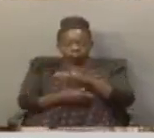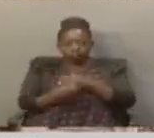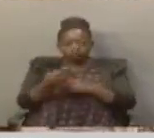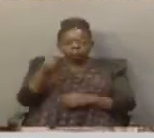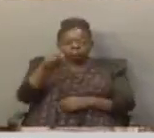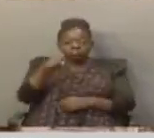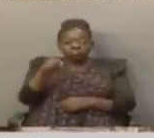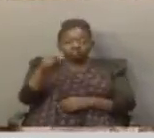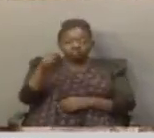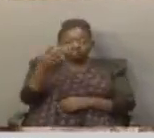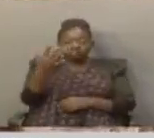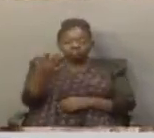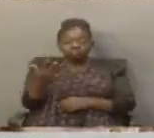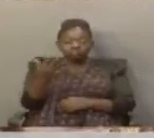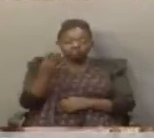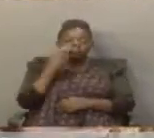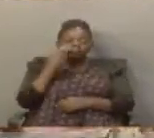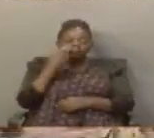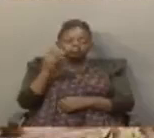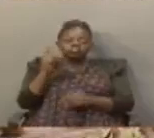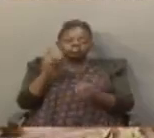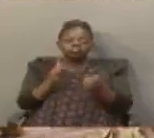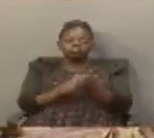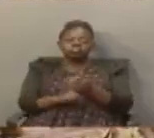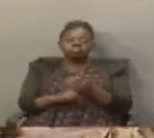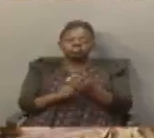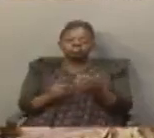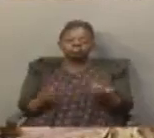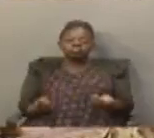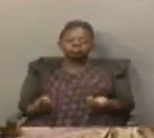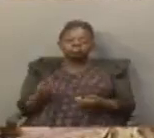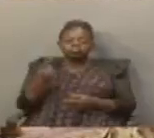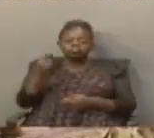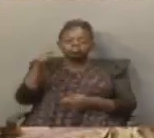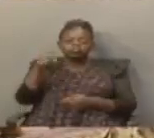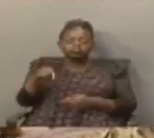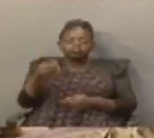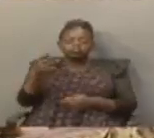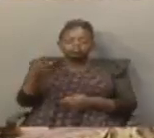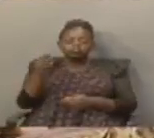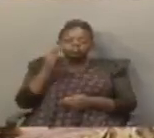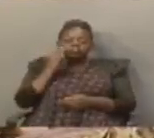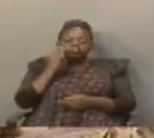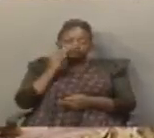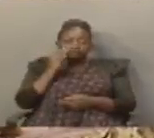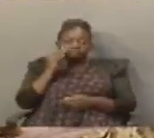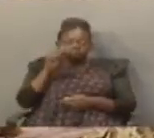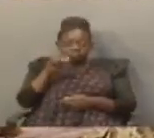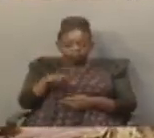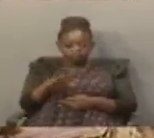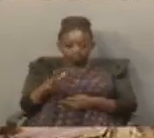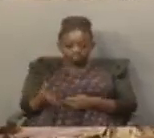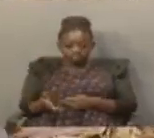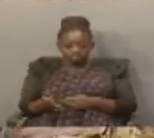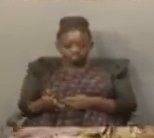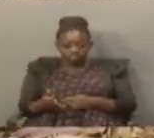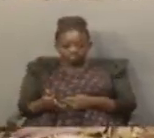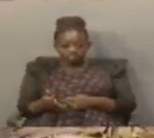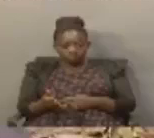kamu n'ekitundu, mukwate omutwalo gwange njagala gumu njagala akakadde kamu era n'ekitundu, omutwalo gwe mukwate